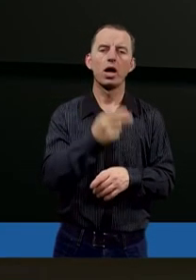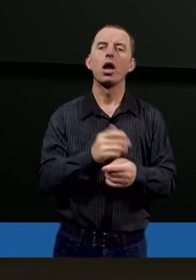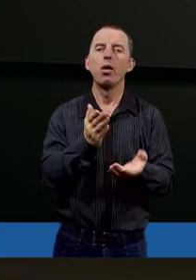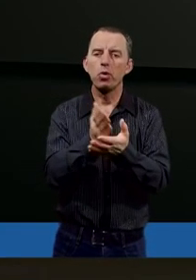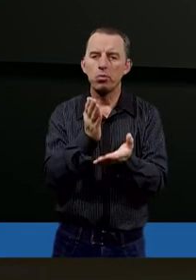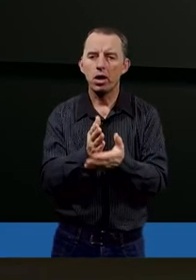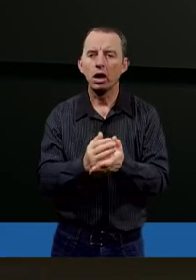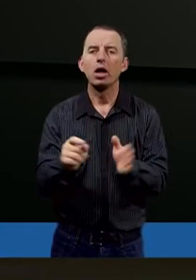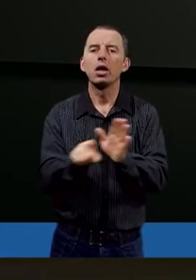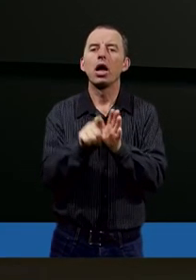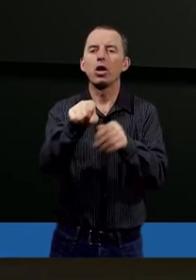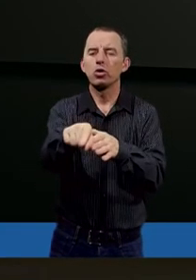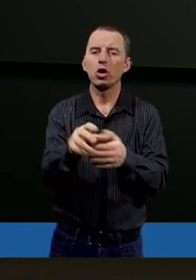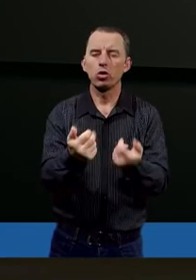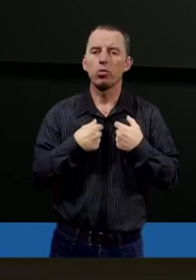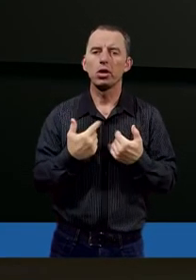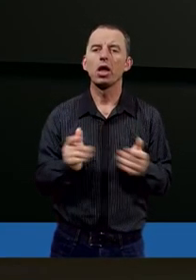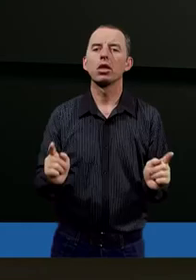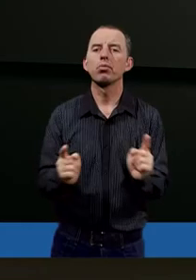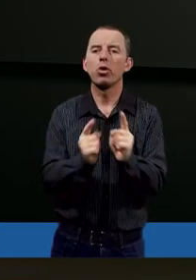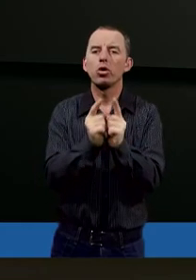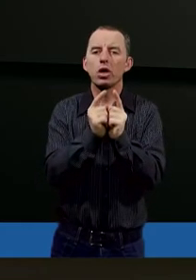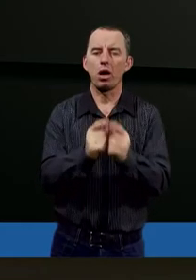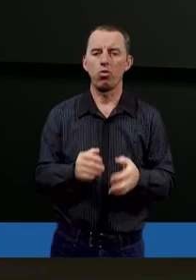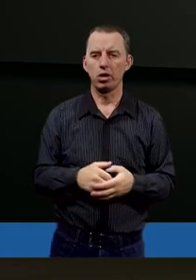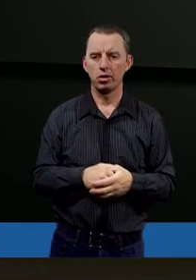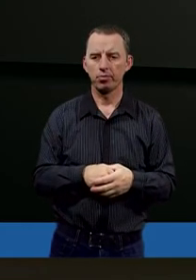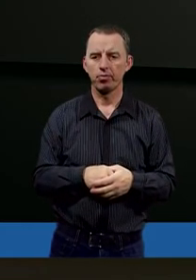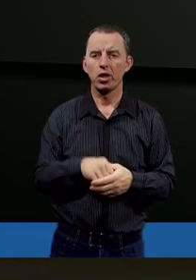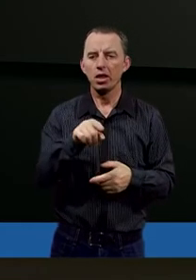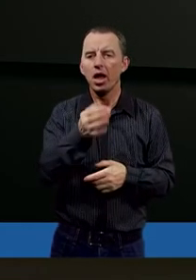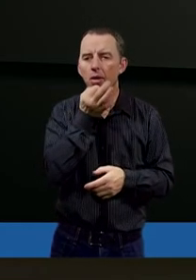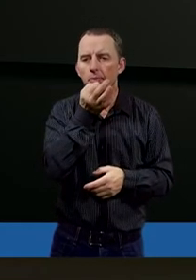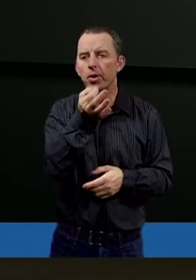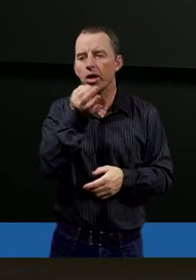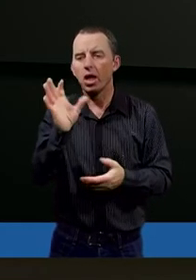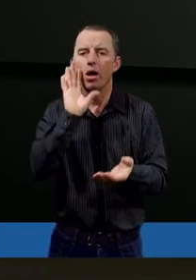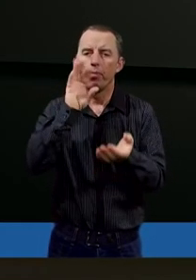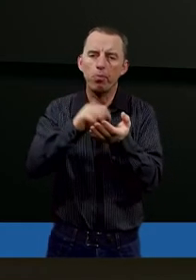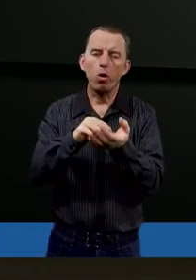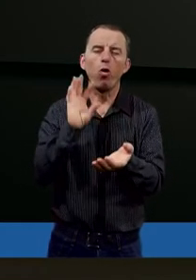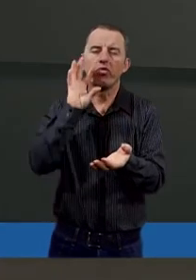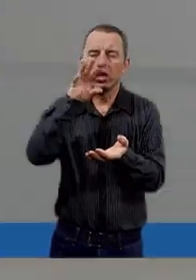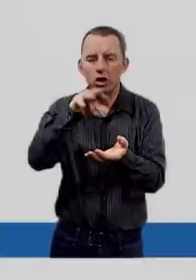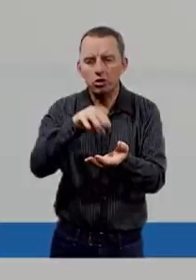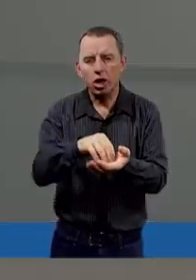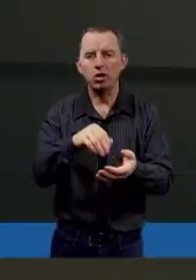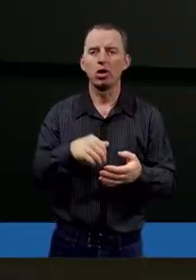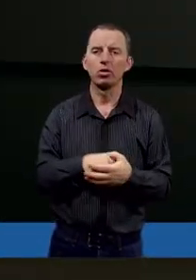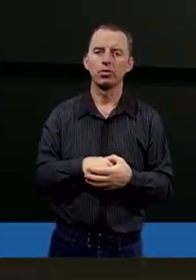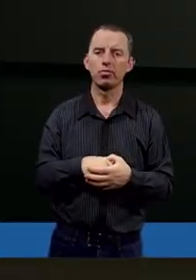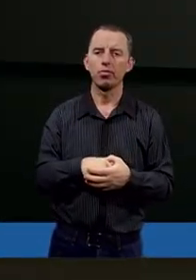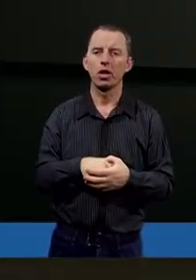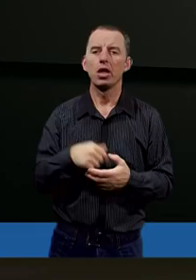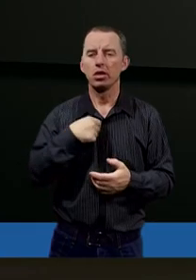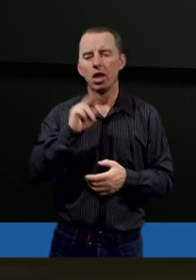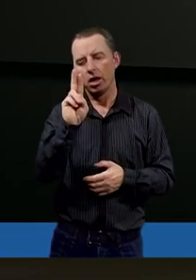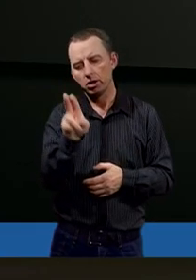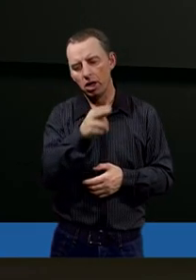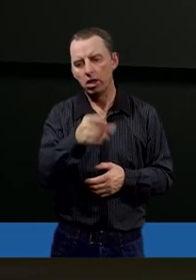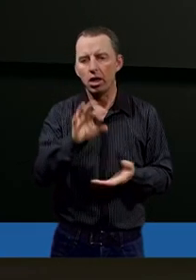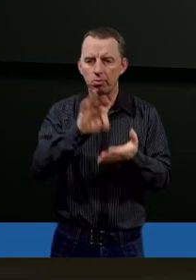to dlaczego mnie to spotkało? No i te pytania się powtarzają. Ja kiedyś w